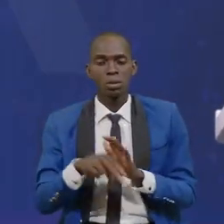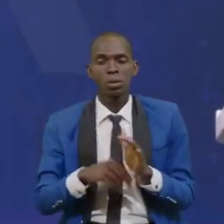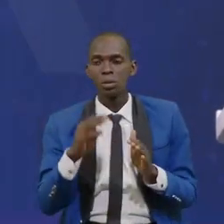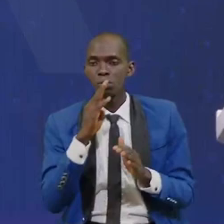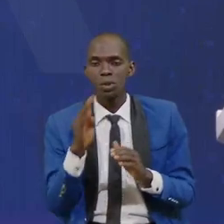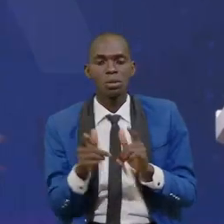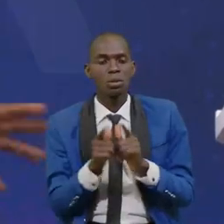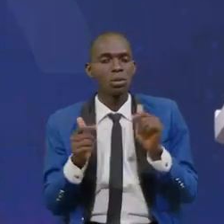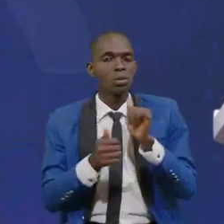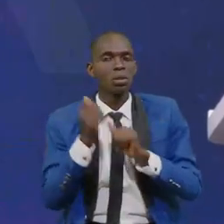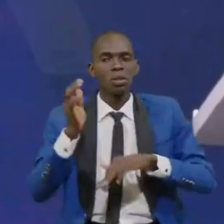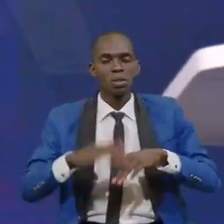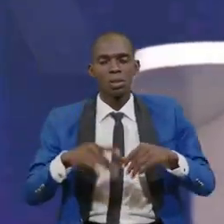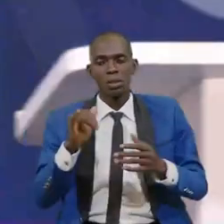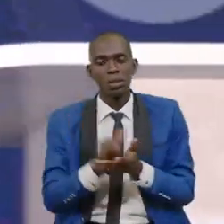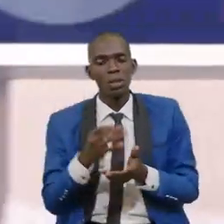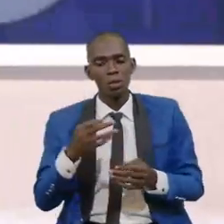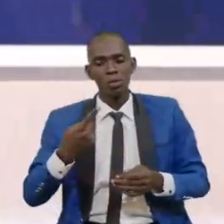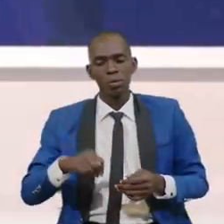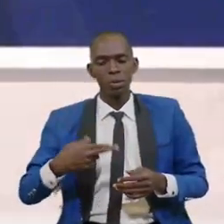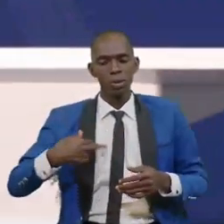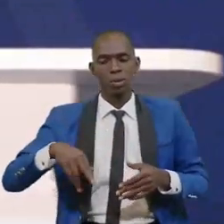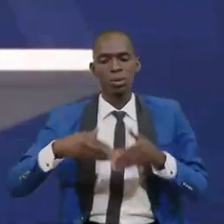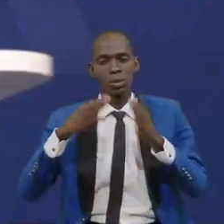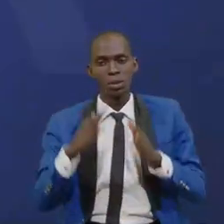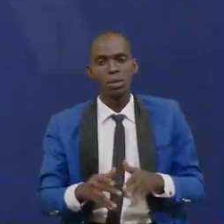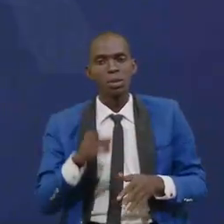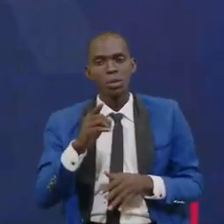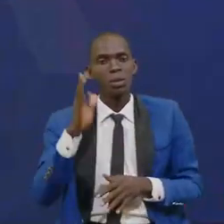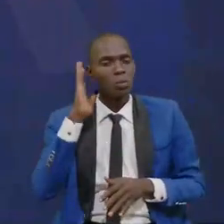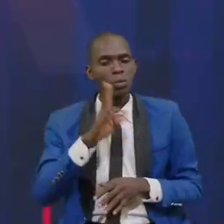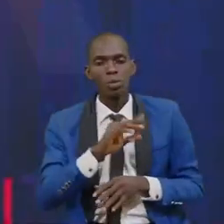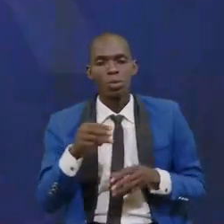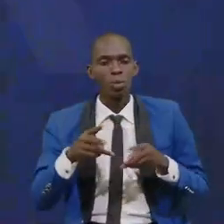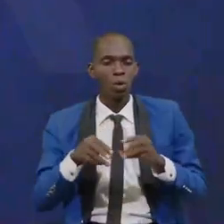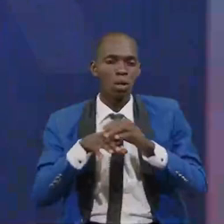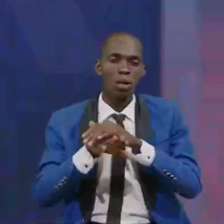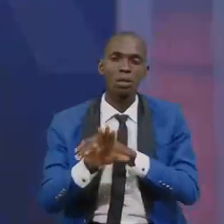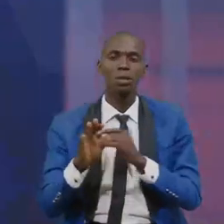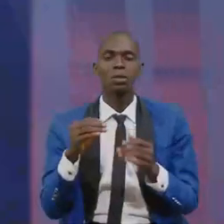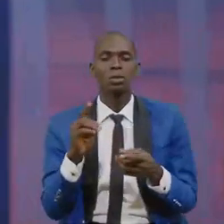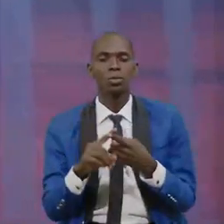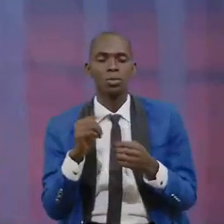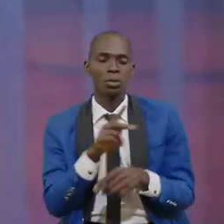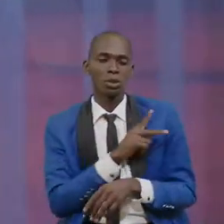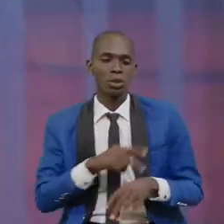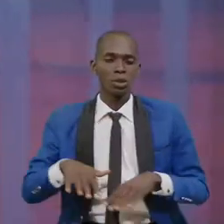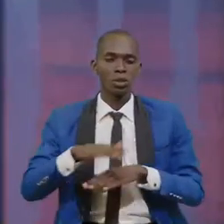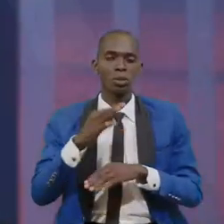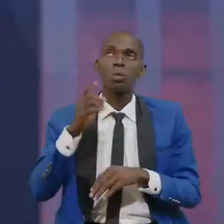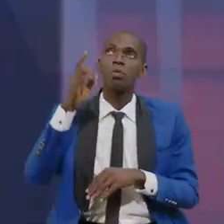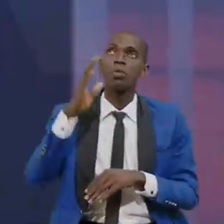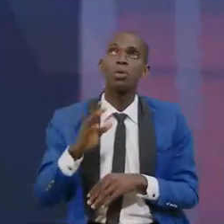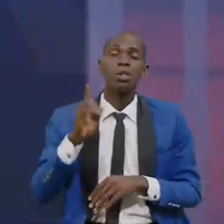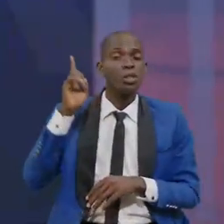que celle des scribes et des pharisiens, vous n'entrerez point dans le royaume de Dieu. Il parlera